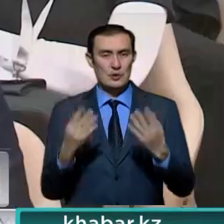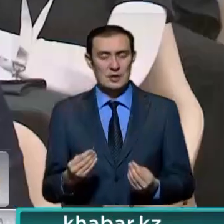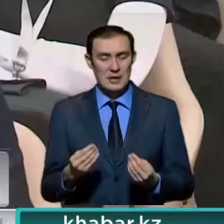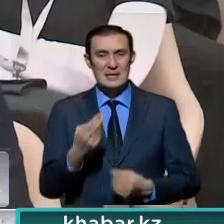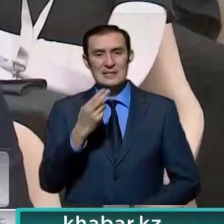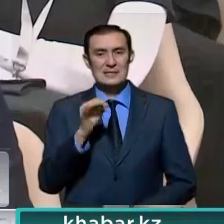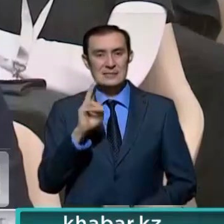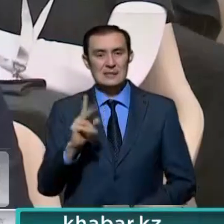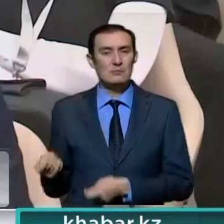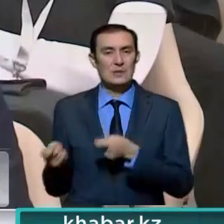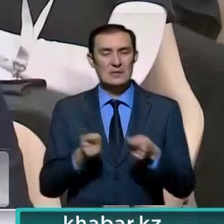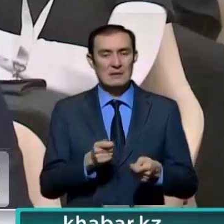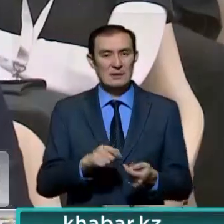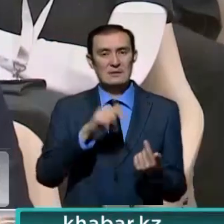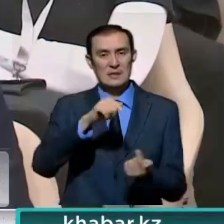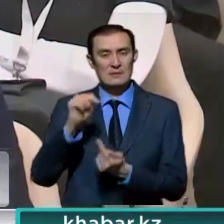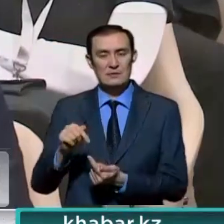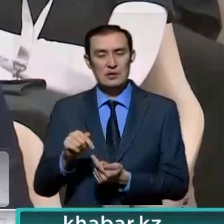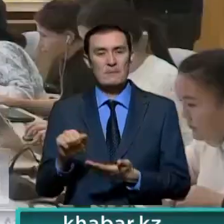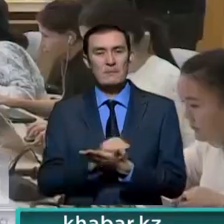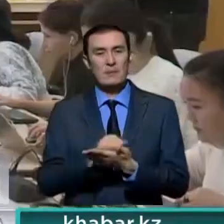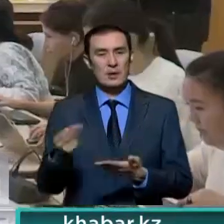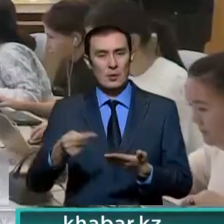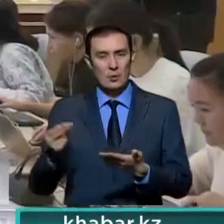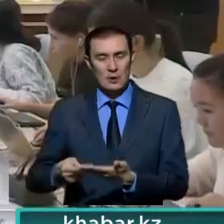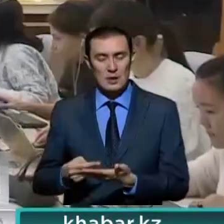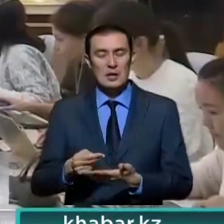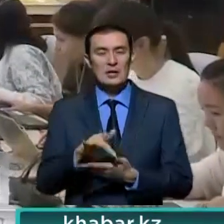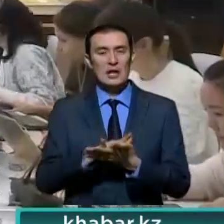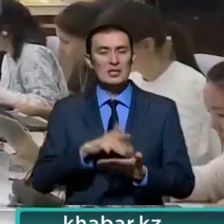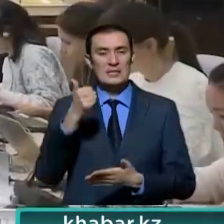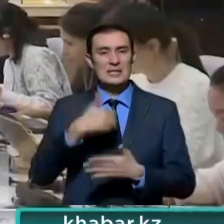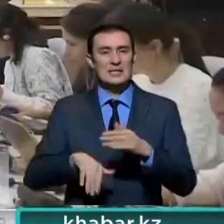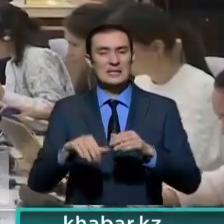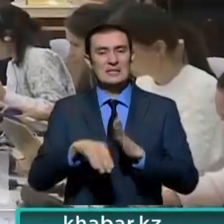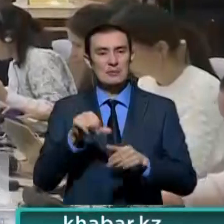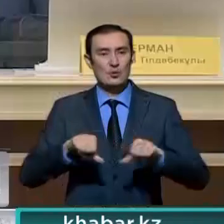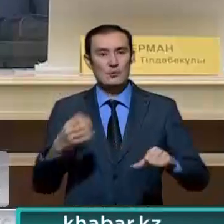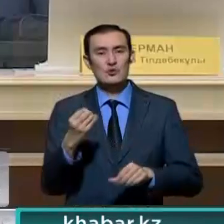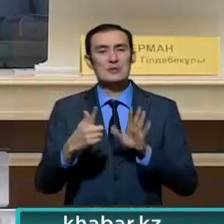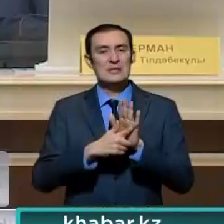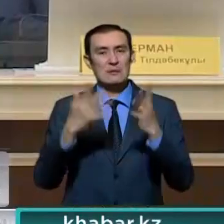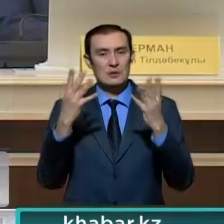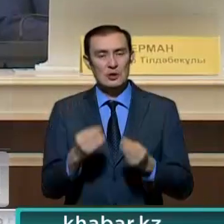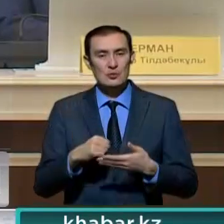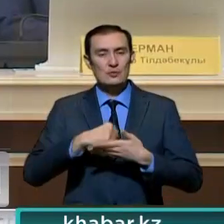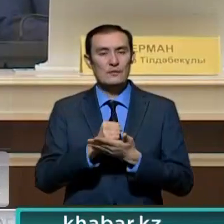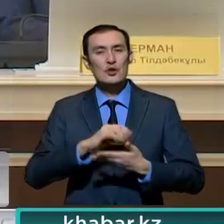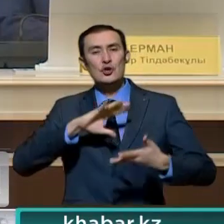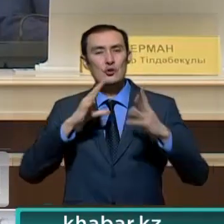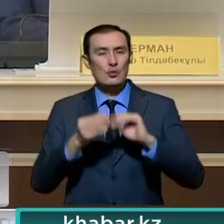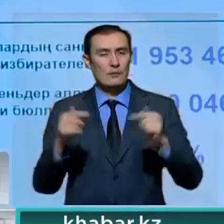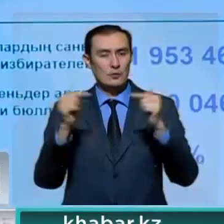в ЦИК доставят соответствующие протоколы. Затем у Центра избиркома будет еще 7 дней для установления итогов